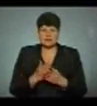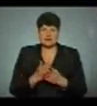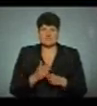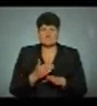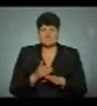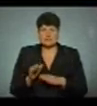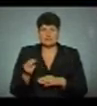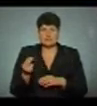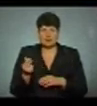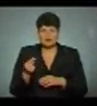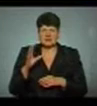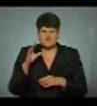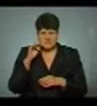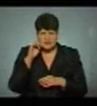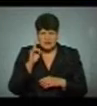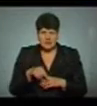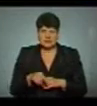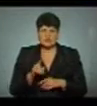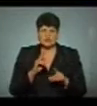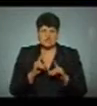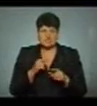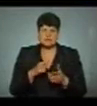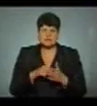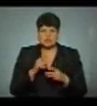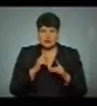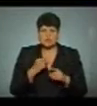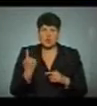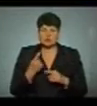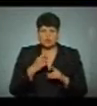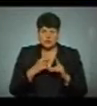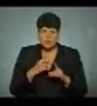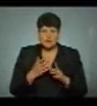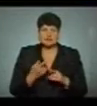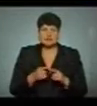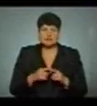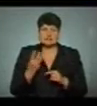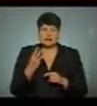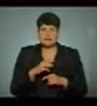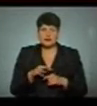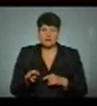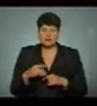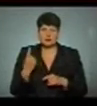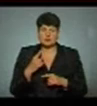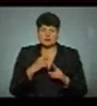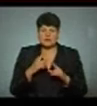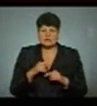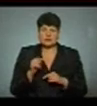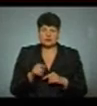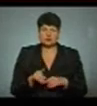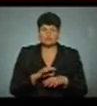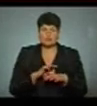кошти, я думаю, що ви всі знаєте, і сесію міської ради, і сесію обласної ради. Це 3 мільйони обласною радою для того, щоб